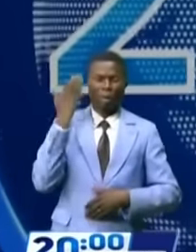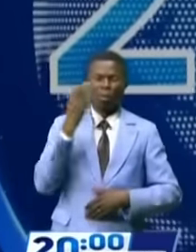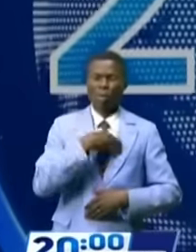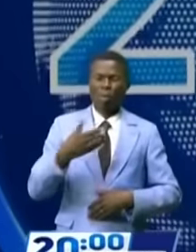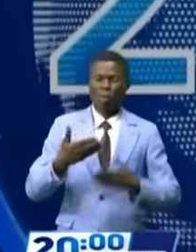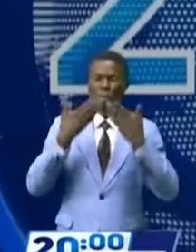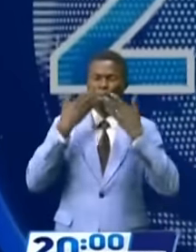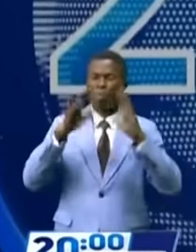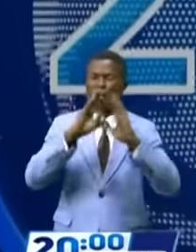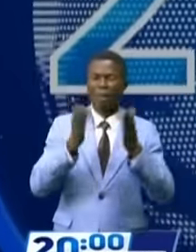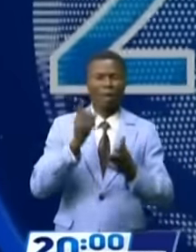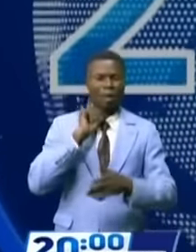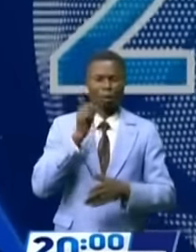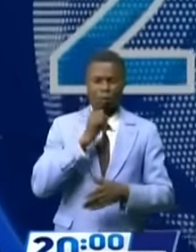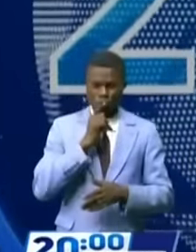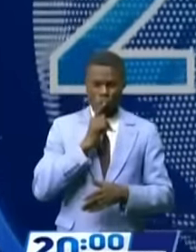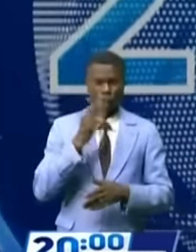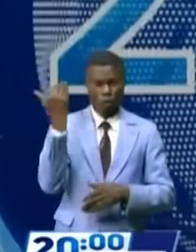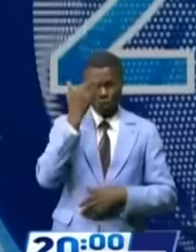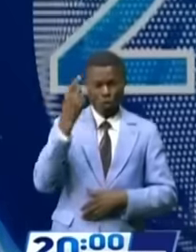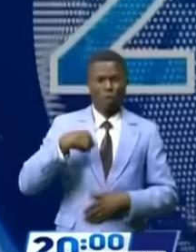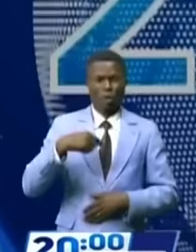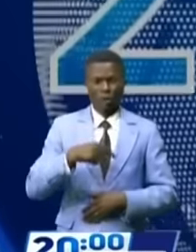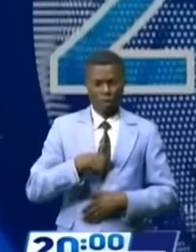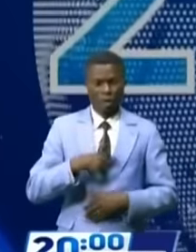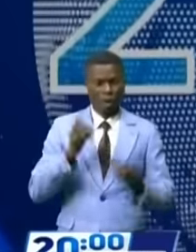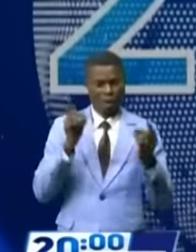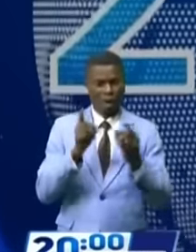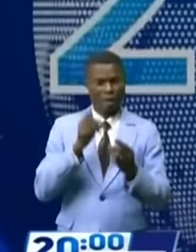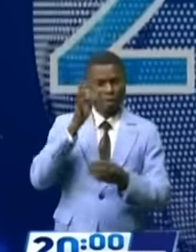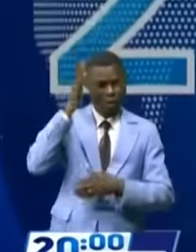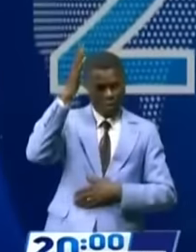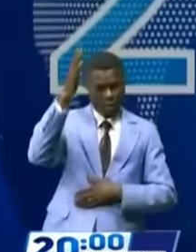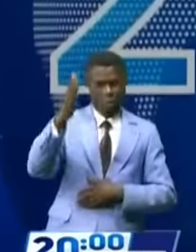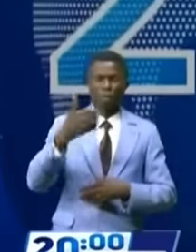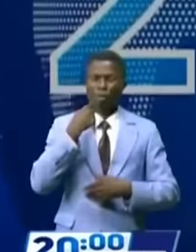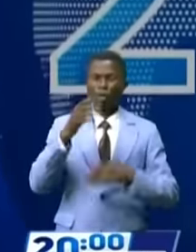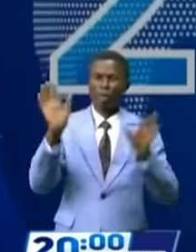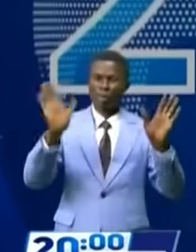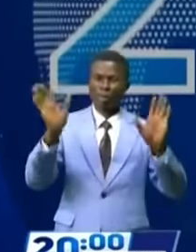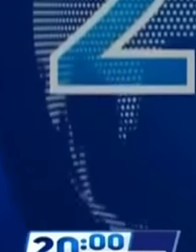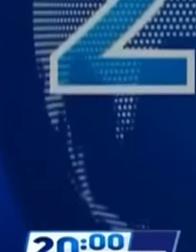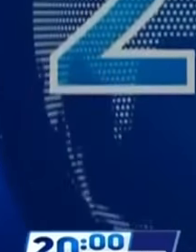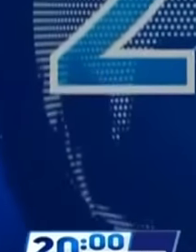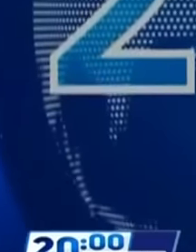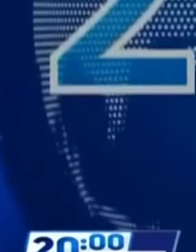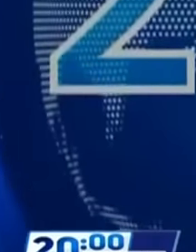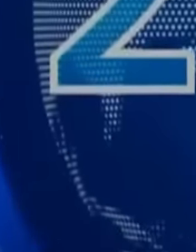coordonnée, retrouvée à 23h Gaëtan Magalano, à 7h Rudis Kitutu. Bonsoir.